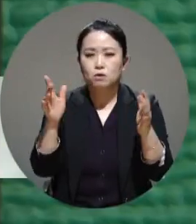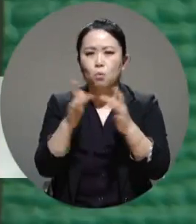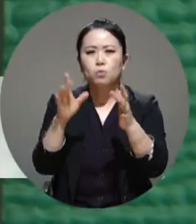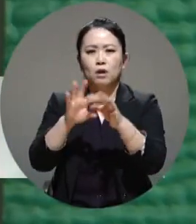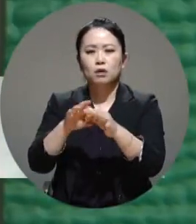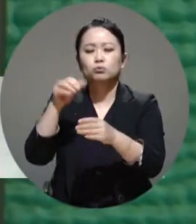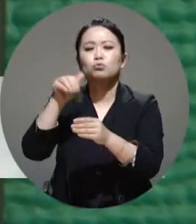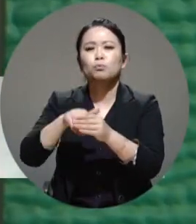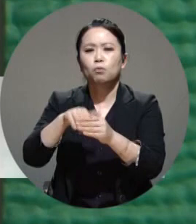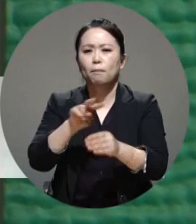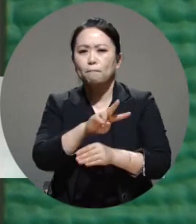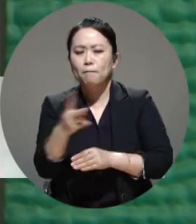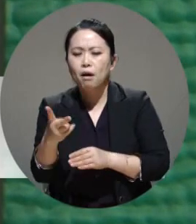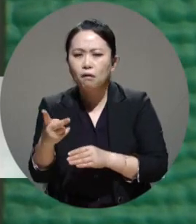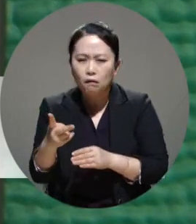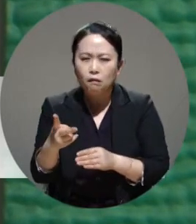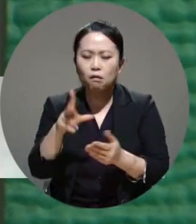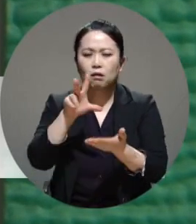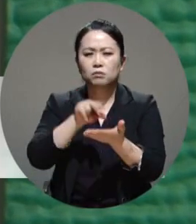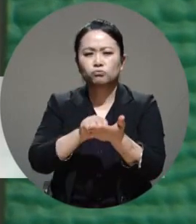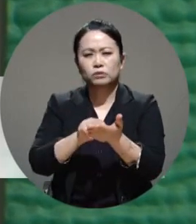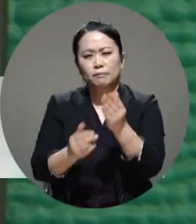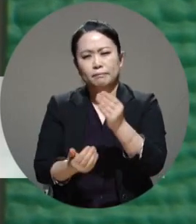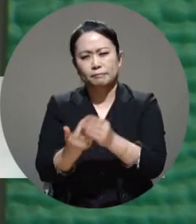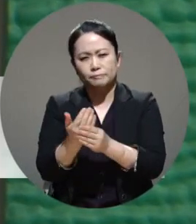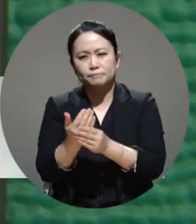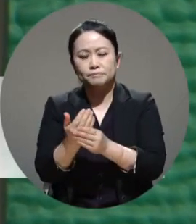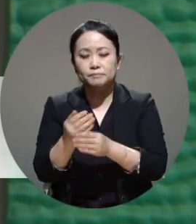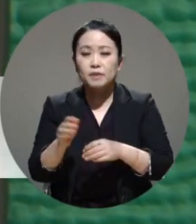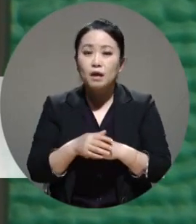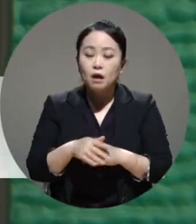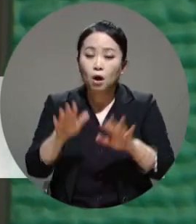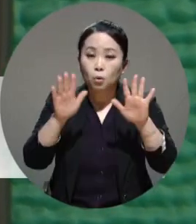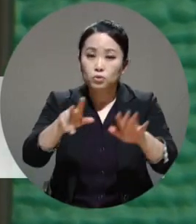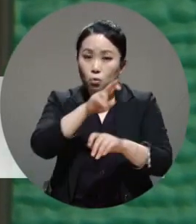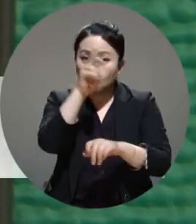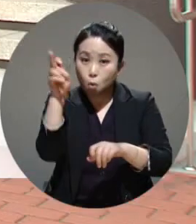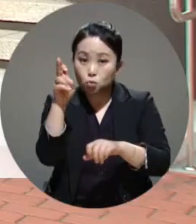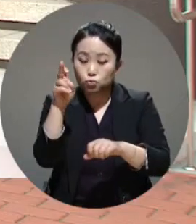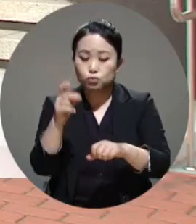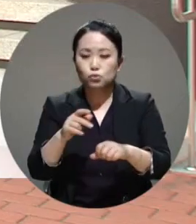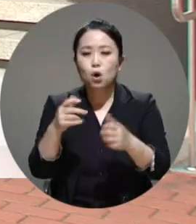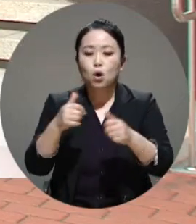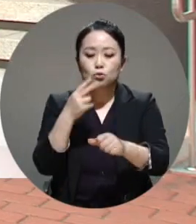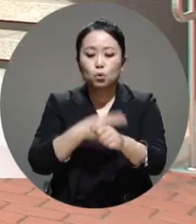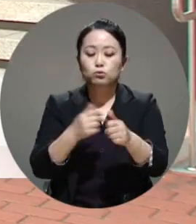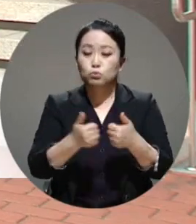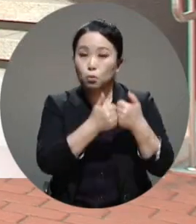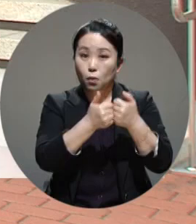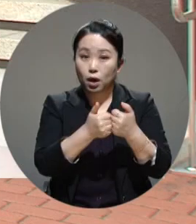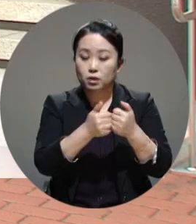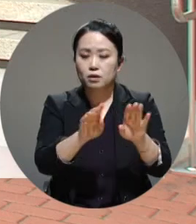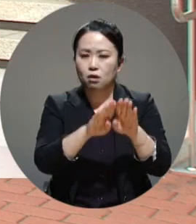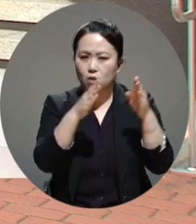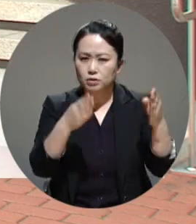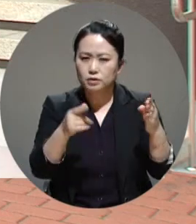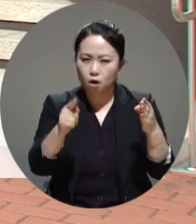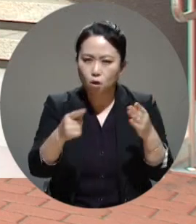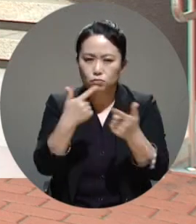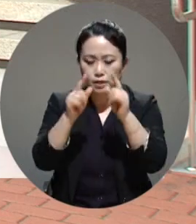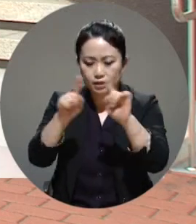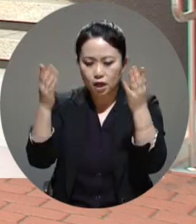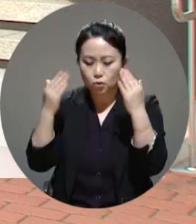진통을 거듭하고 있습니다. 부산교대는 당초 오늘 오후 교수회의를 열어 부산대와 통합 등을 결정한